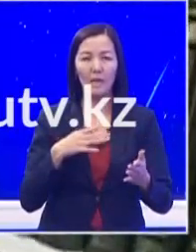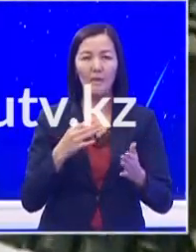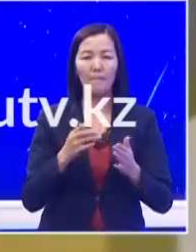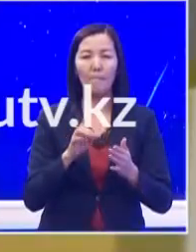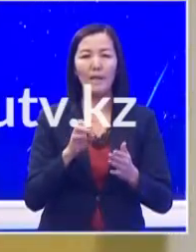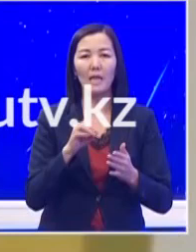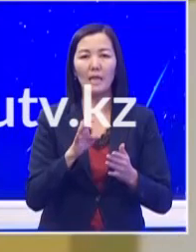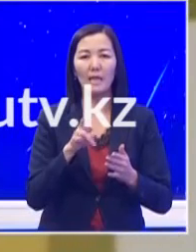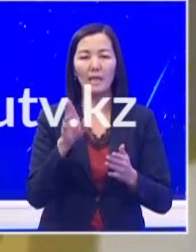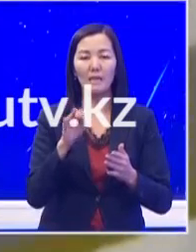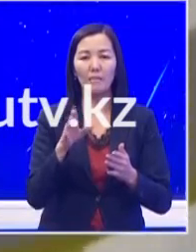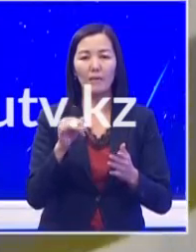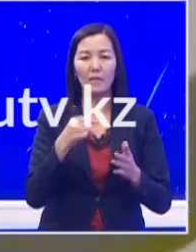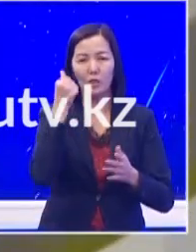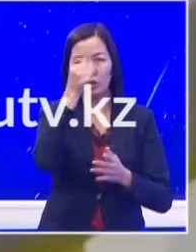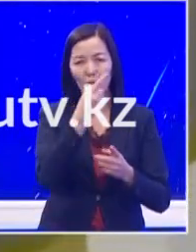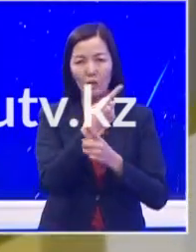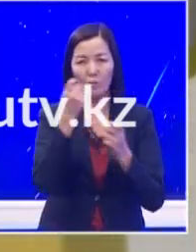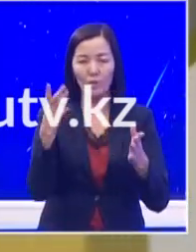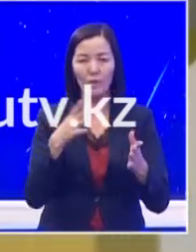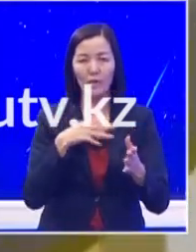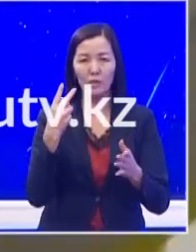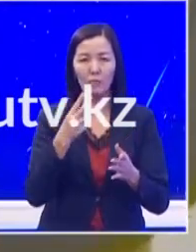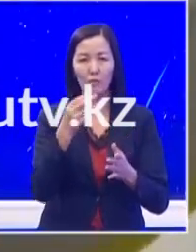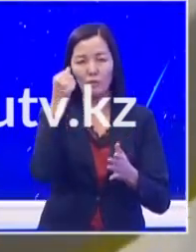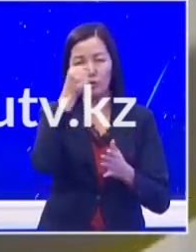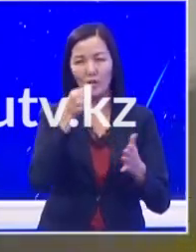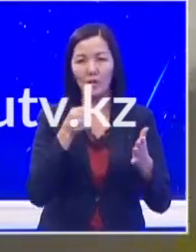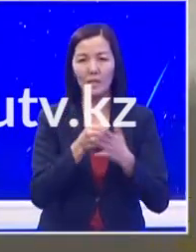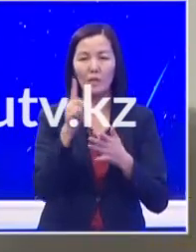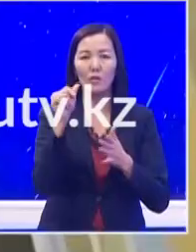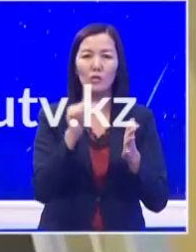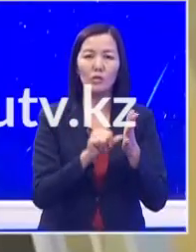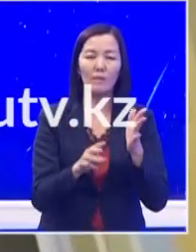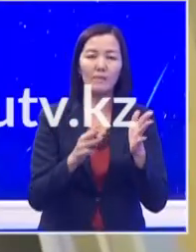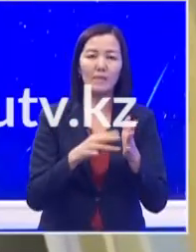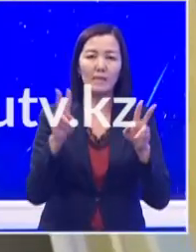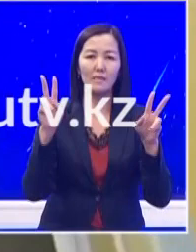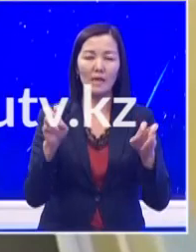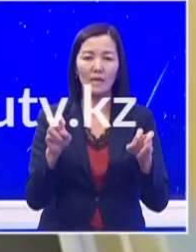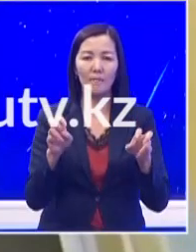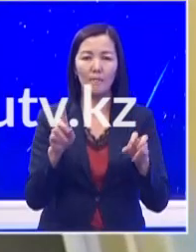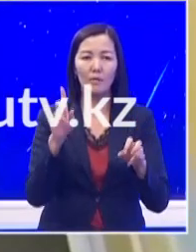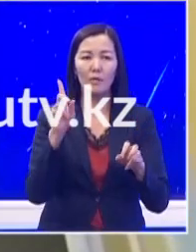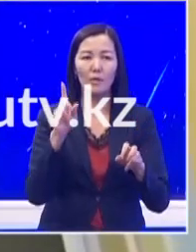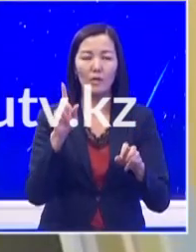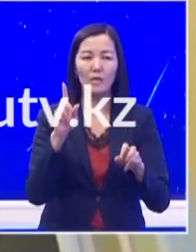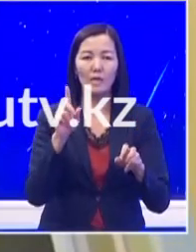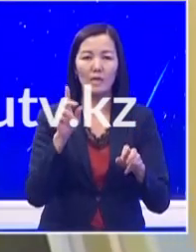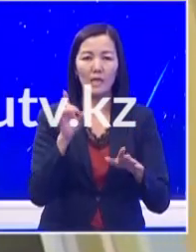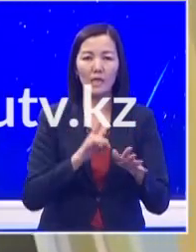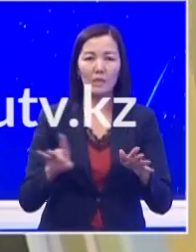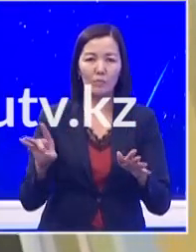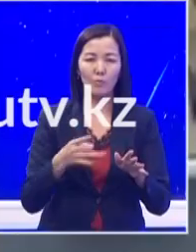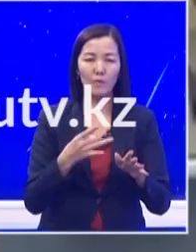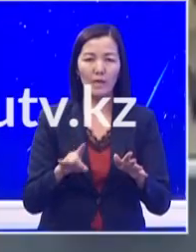балалар әдебиетін қолдау 2023 жылға дейін созылады. 168 аталым мен 492 мың дана кітап басып шығарылып, республикалық